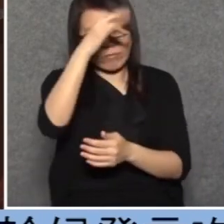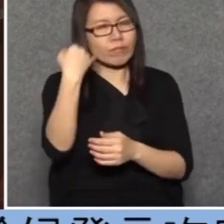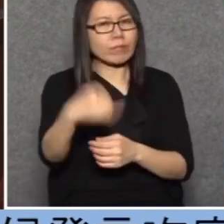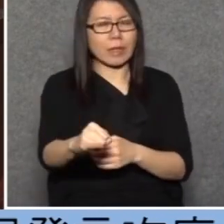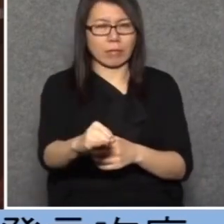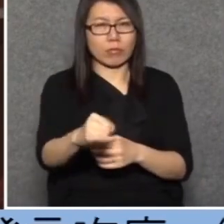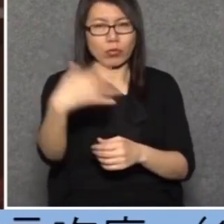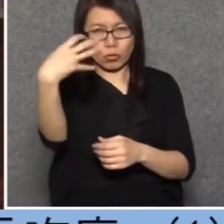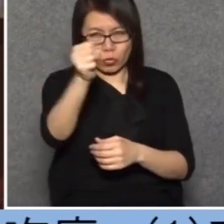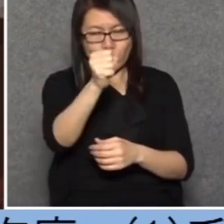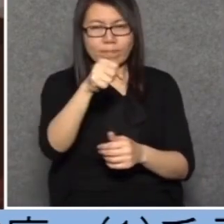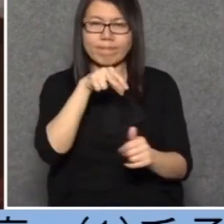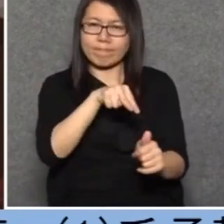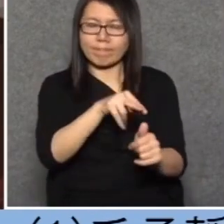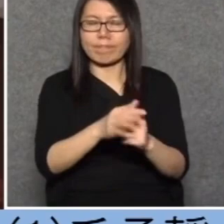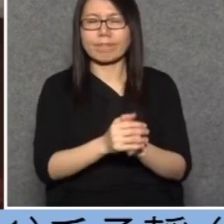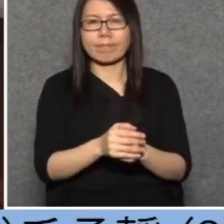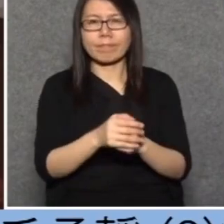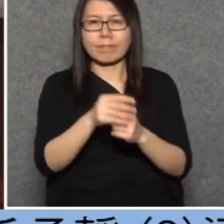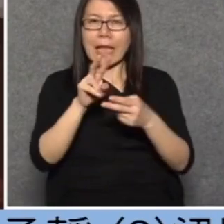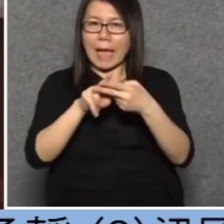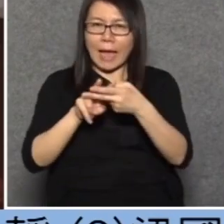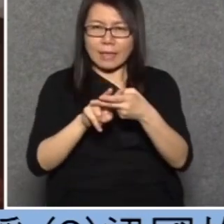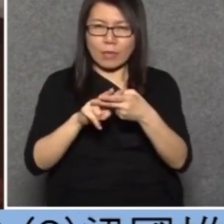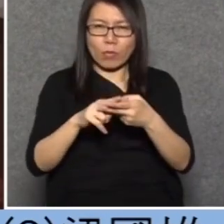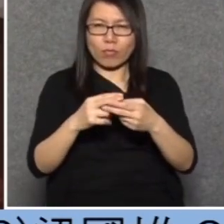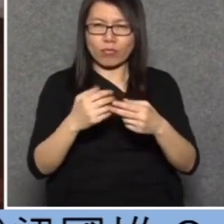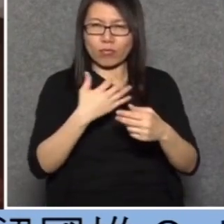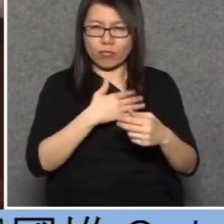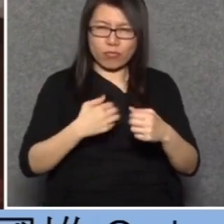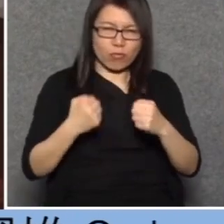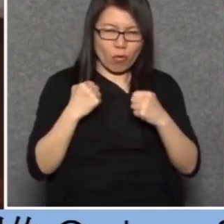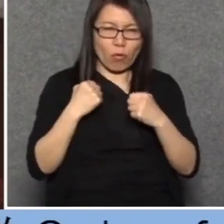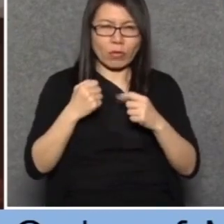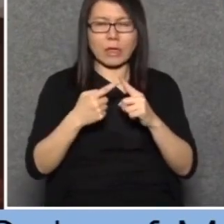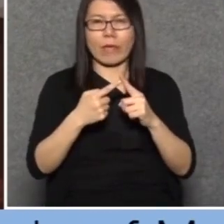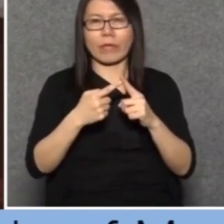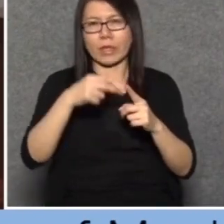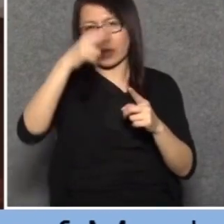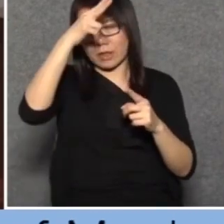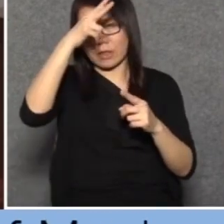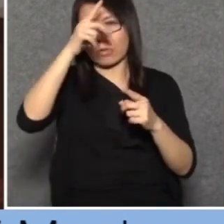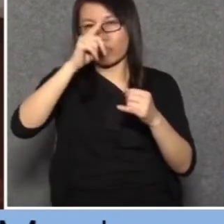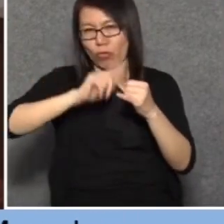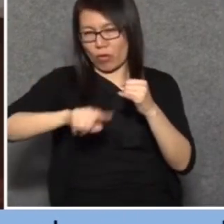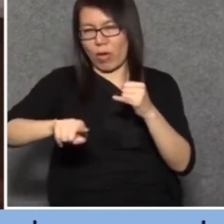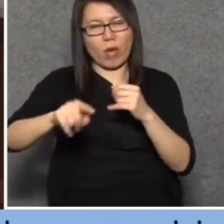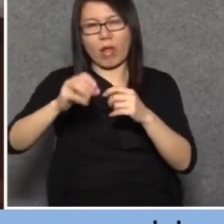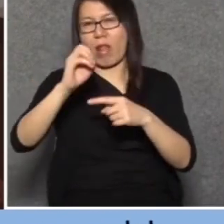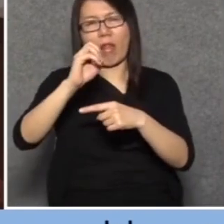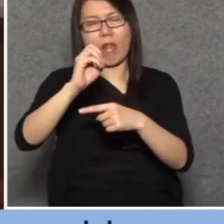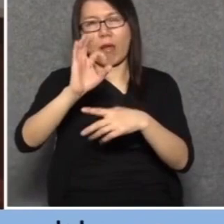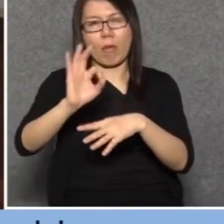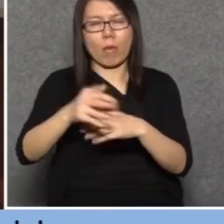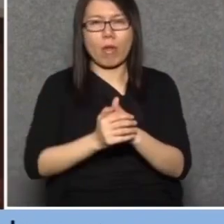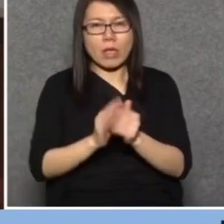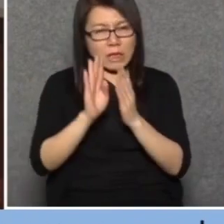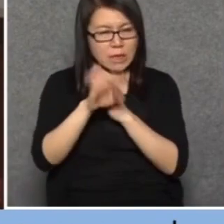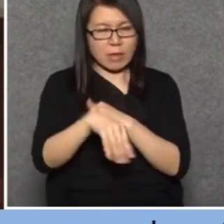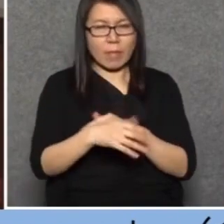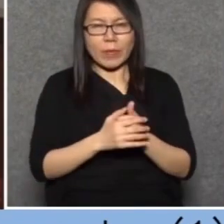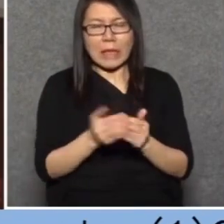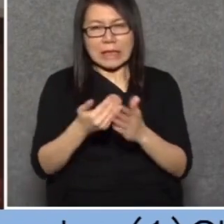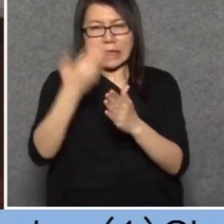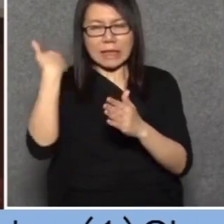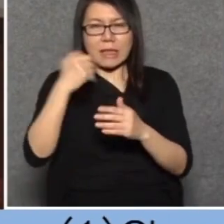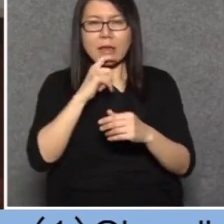治，是吧？亞洲強人，這些所謂強人政治，到他已經是畫上一個句號。之前有這個很多